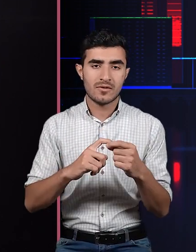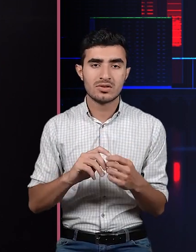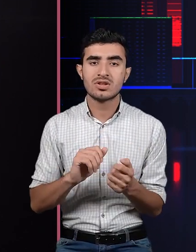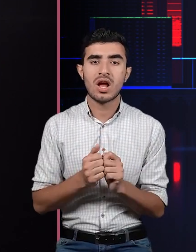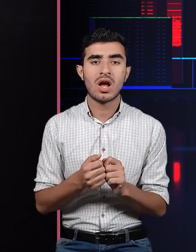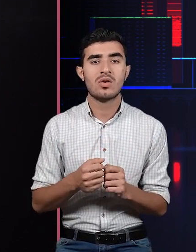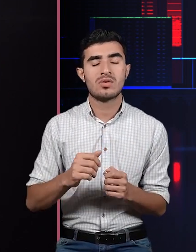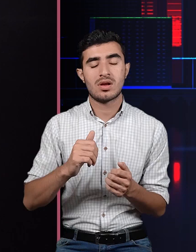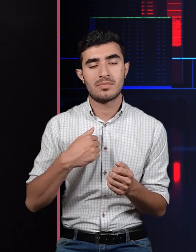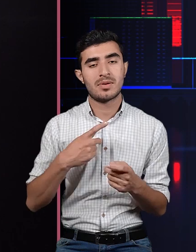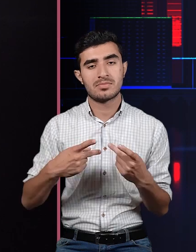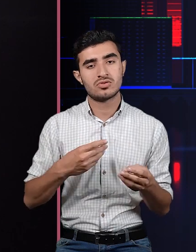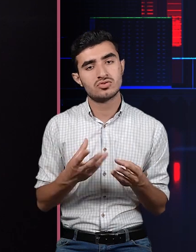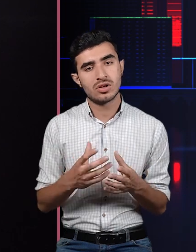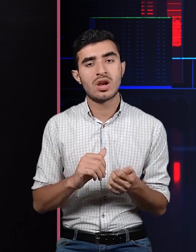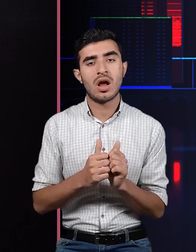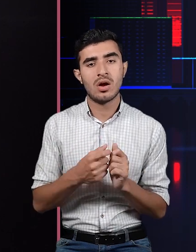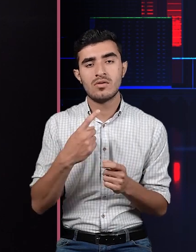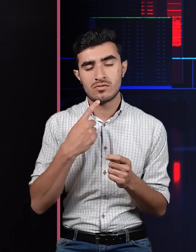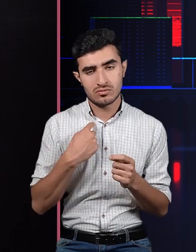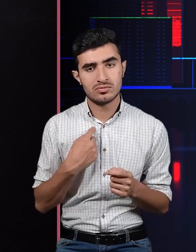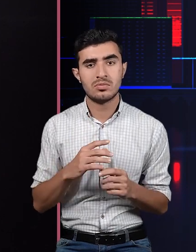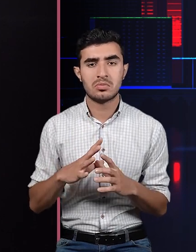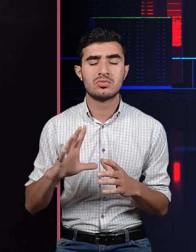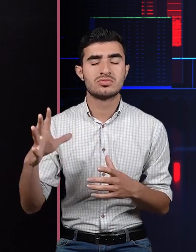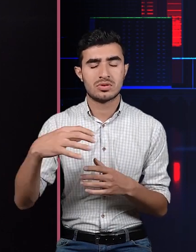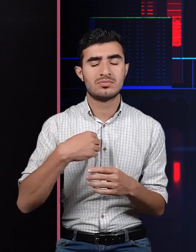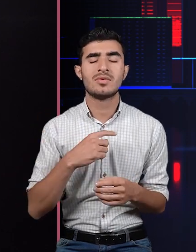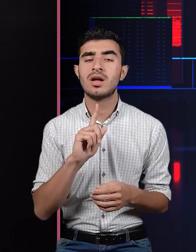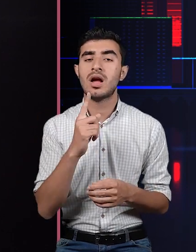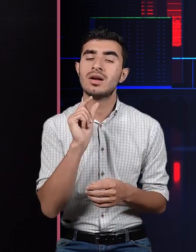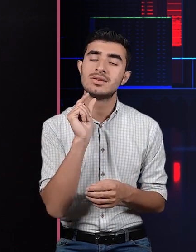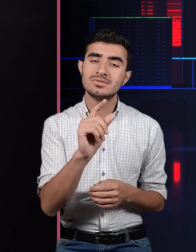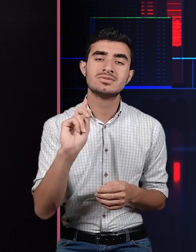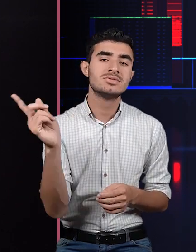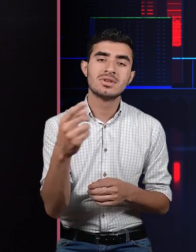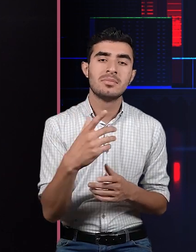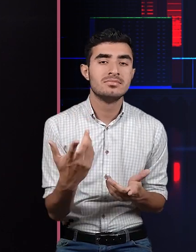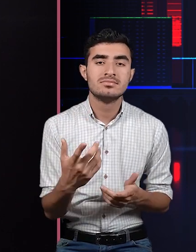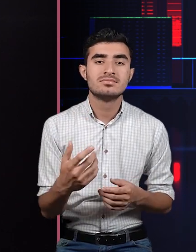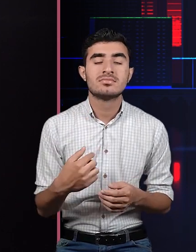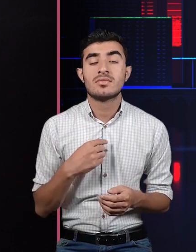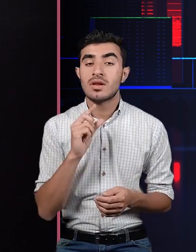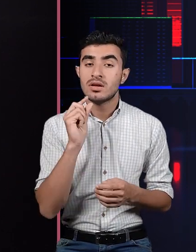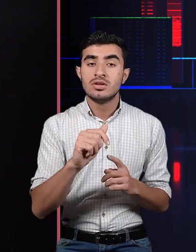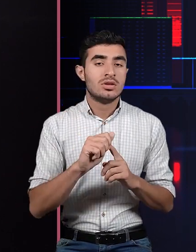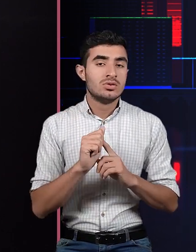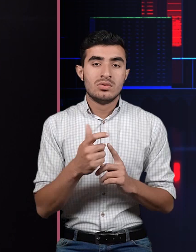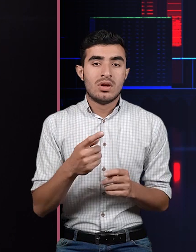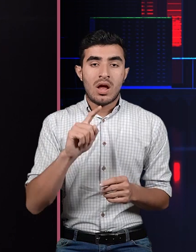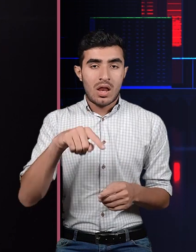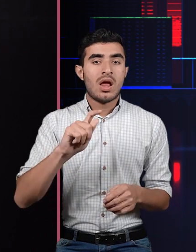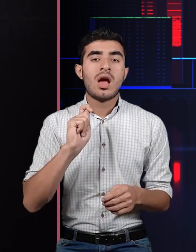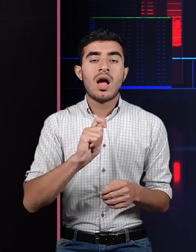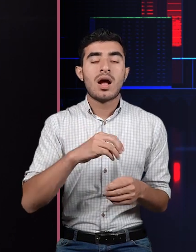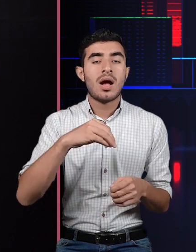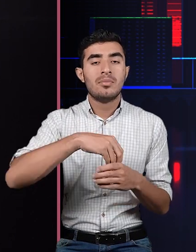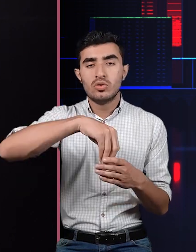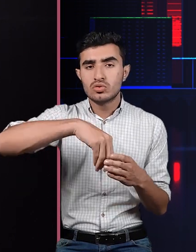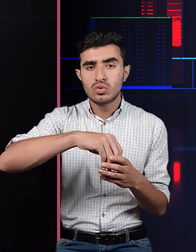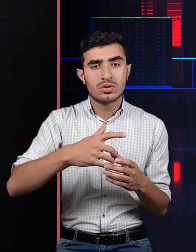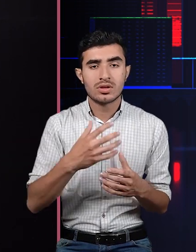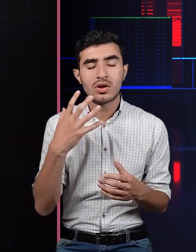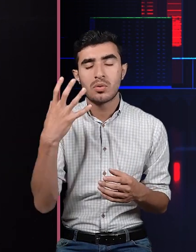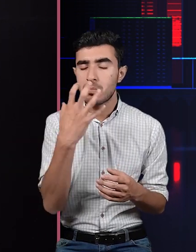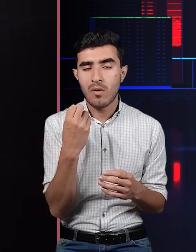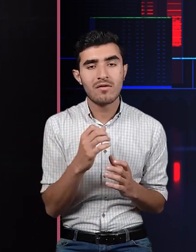for their help and how to start their business and all of that. One thing that I tell all of them is that, you know, ये काम एक ऐसा है